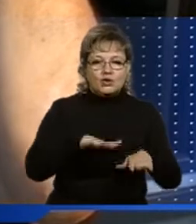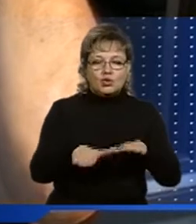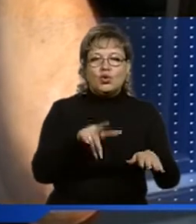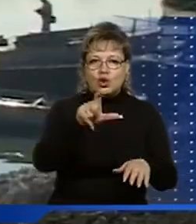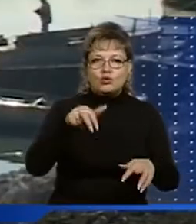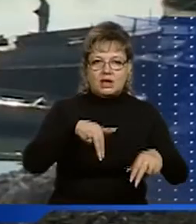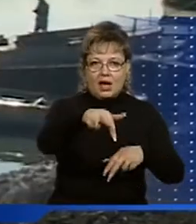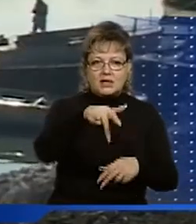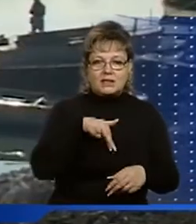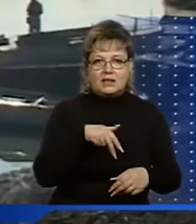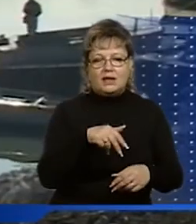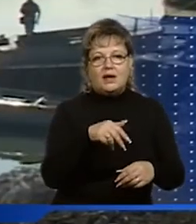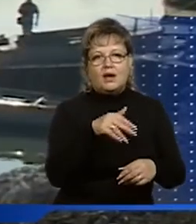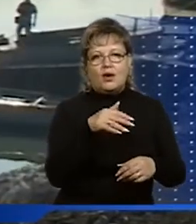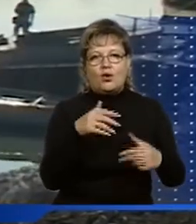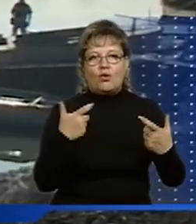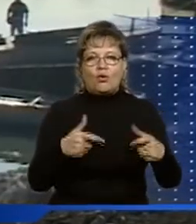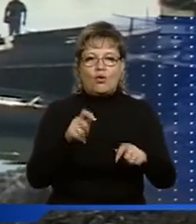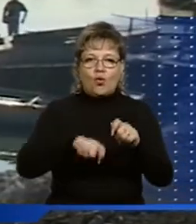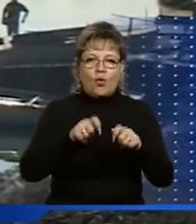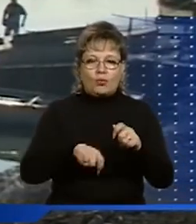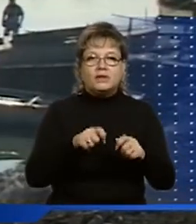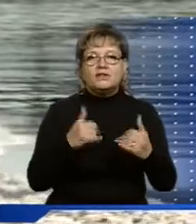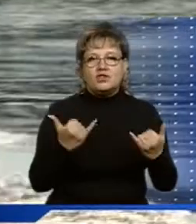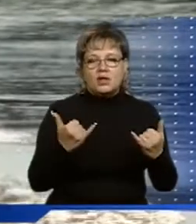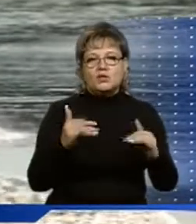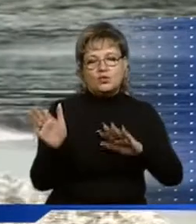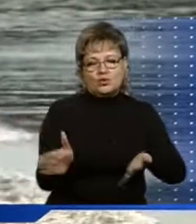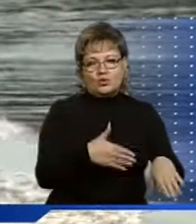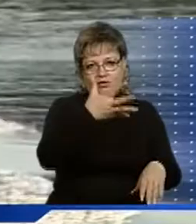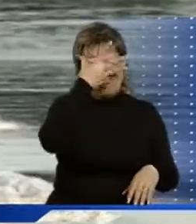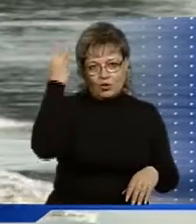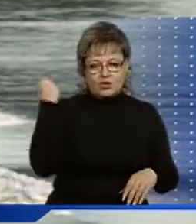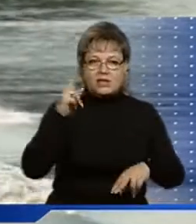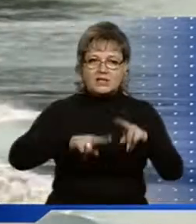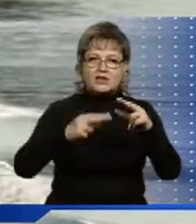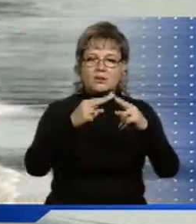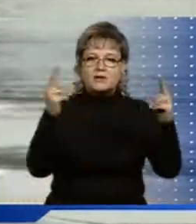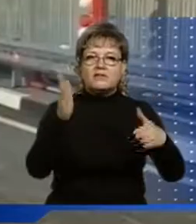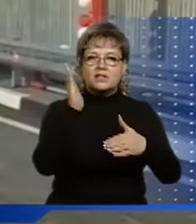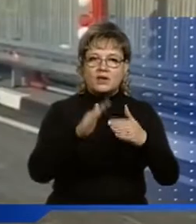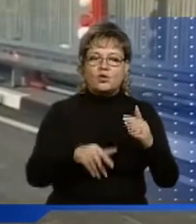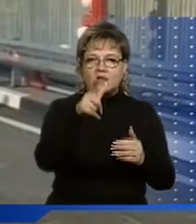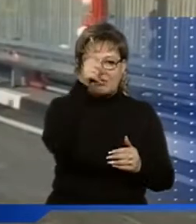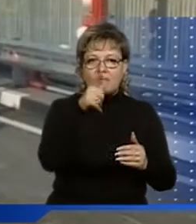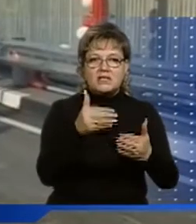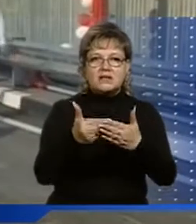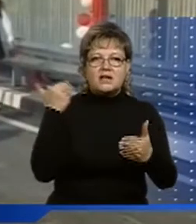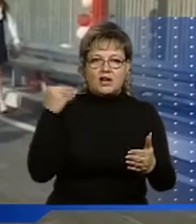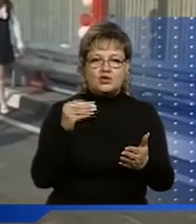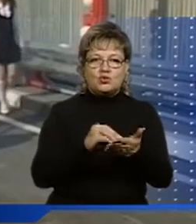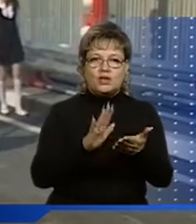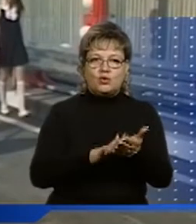люди. Опыт зимних прогулок по замерзшей воде теперь утечет в прошлое. Строительство моста закончили на 2 месяца